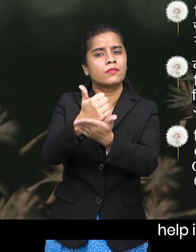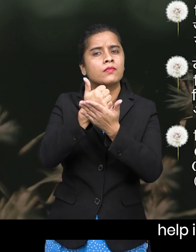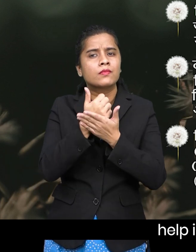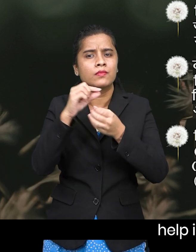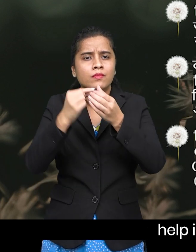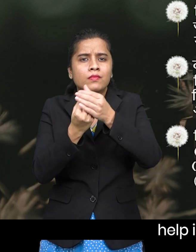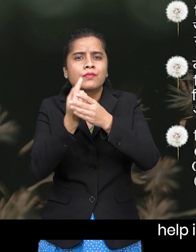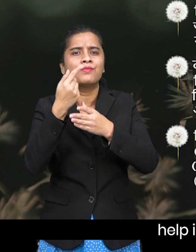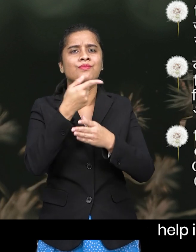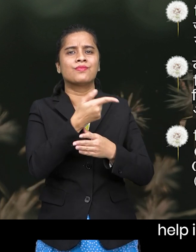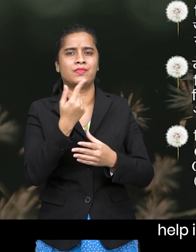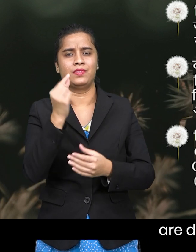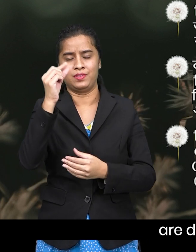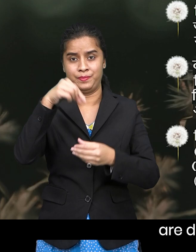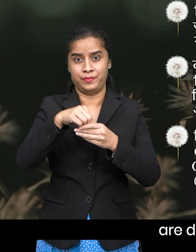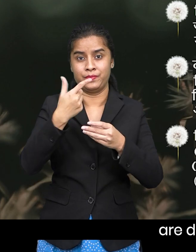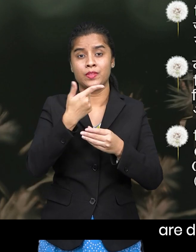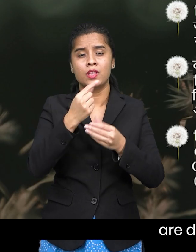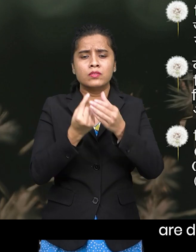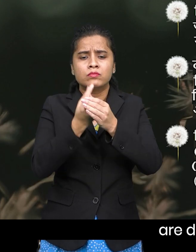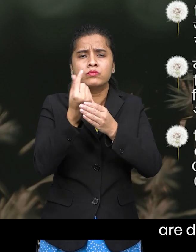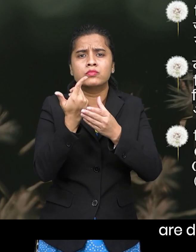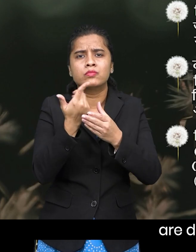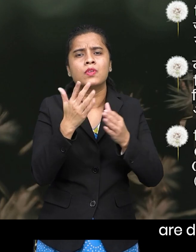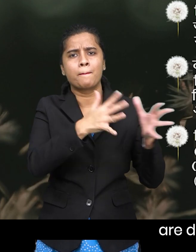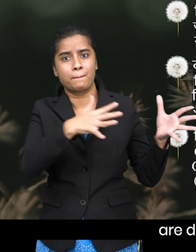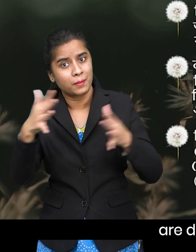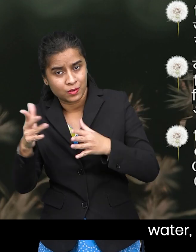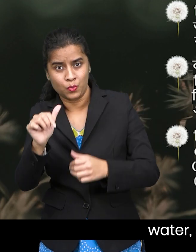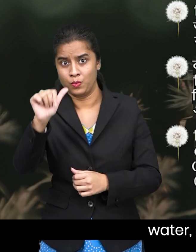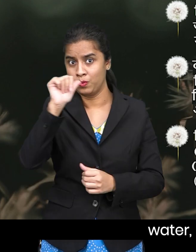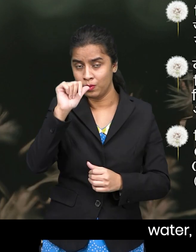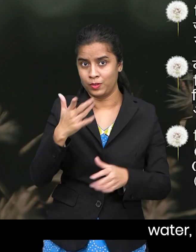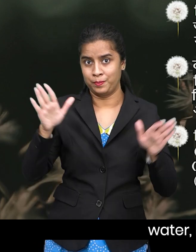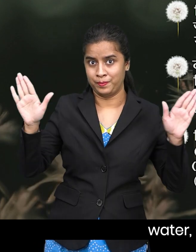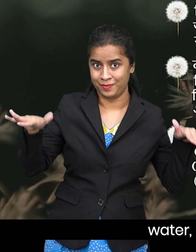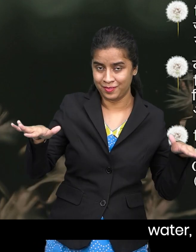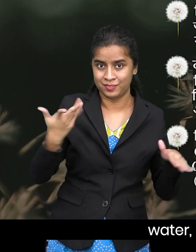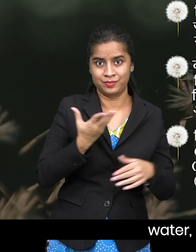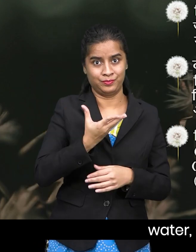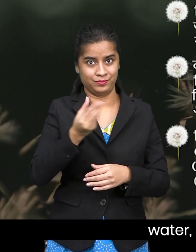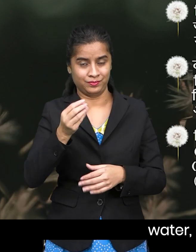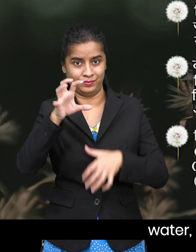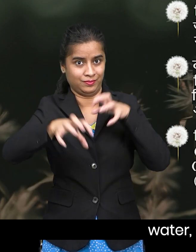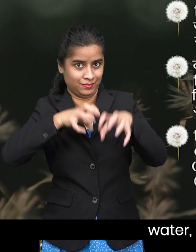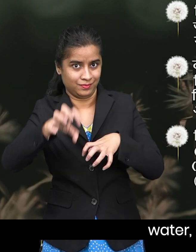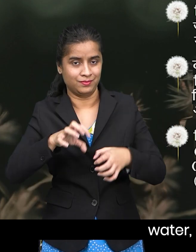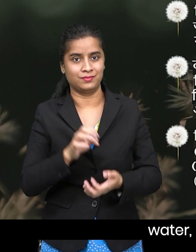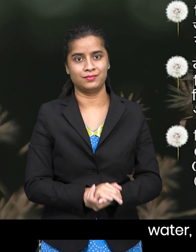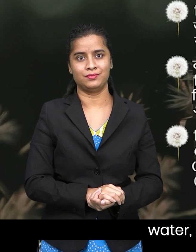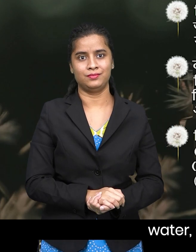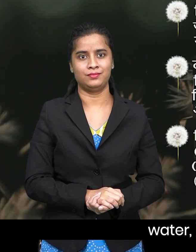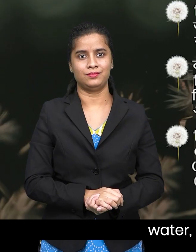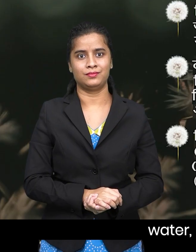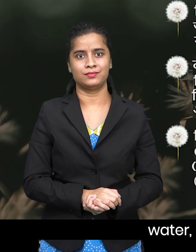झाडांनी व्यापले जाईल. विसराळू खार ही बरेच शेंगदाणे गोळा करते आणि हिवाळ्यापूर्वी ते